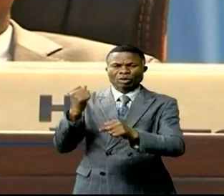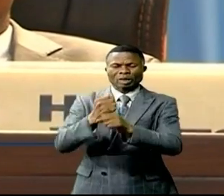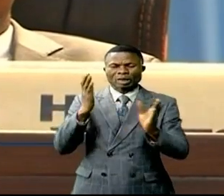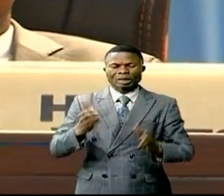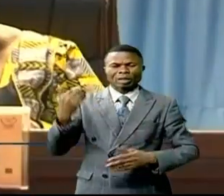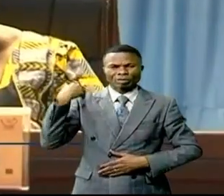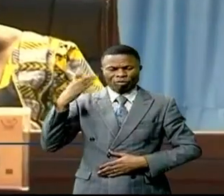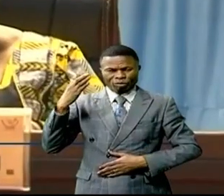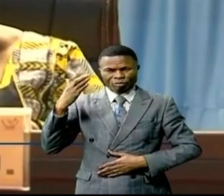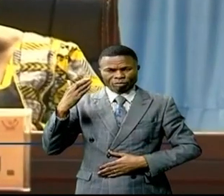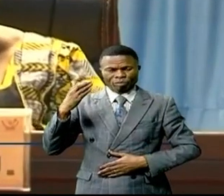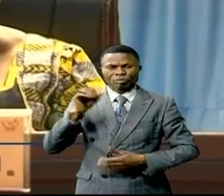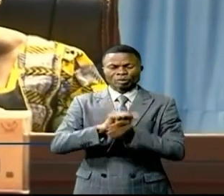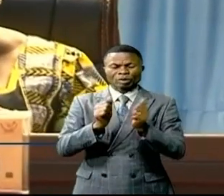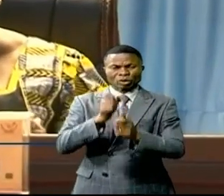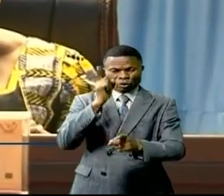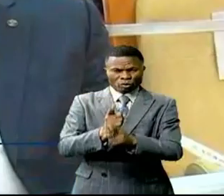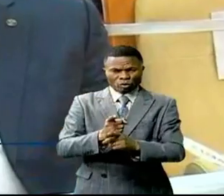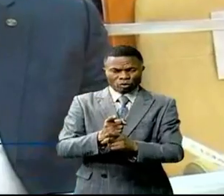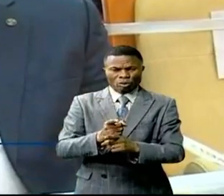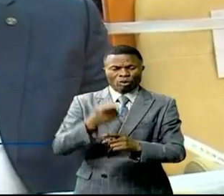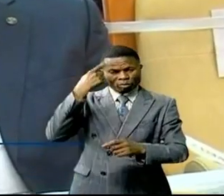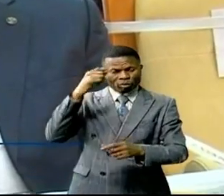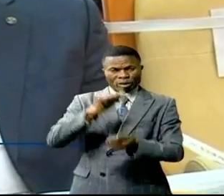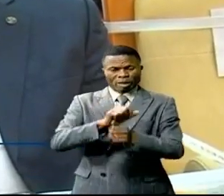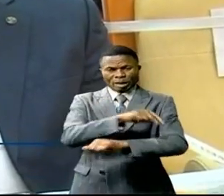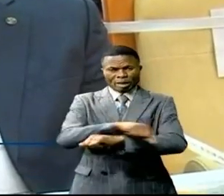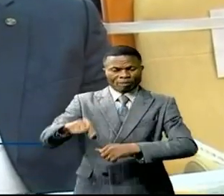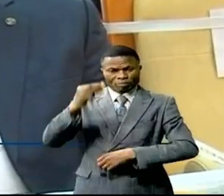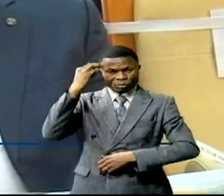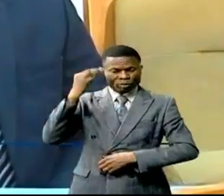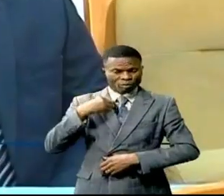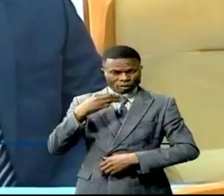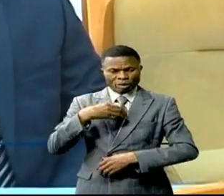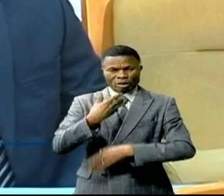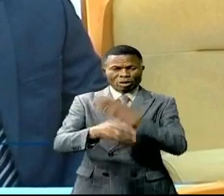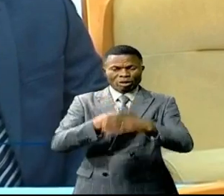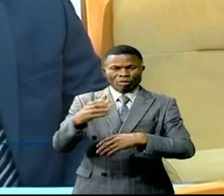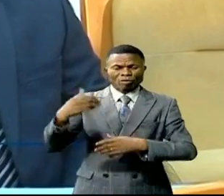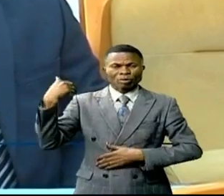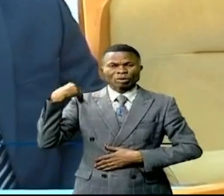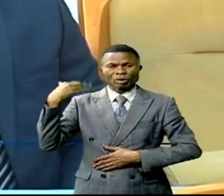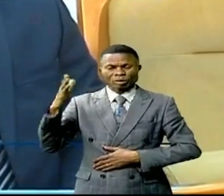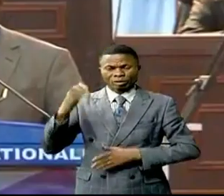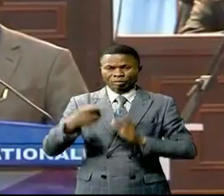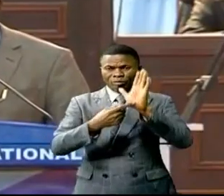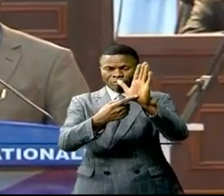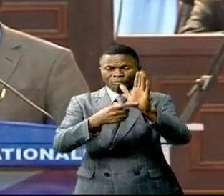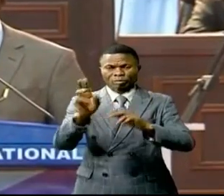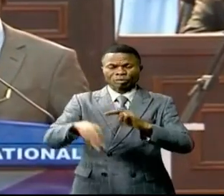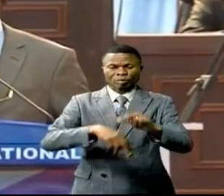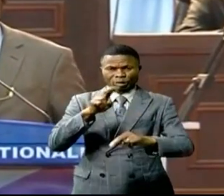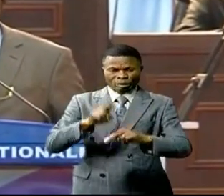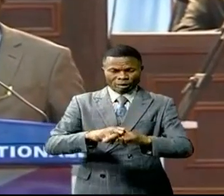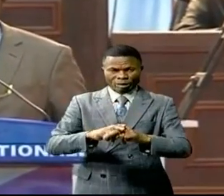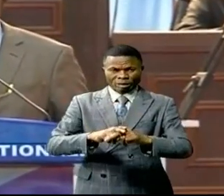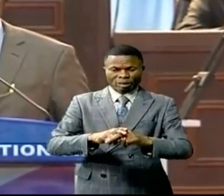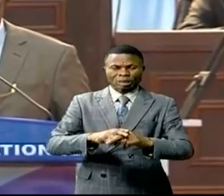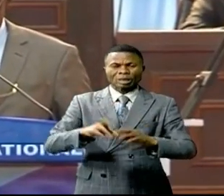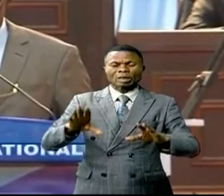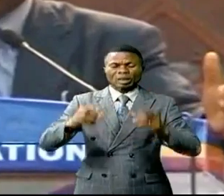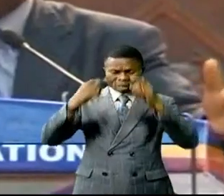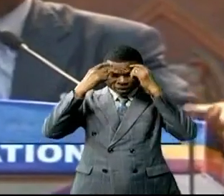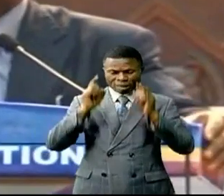différents secteurs, plus précisément au niveau du ministère de la fonction publique. La représentation nationale a approuvé les